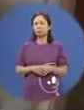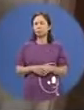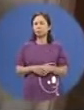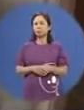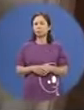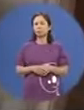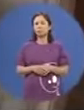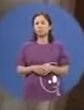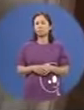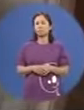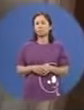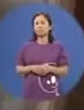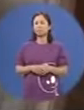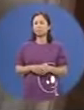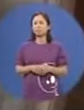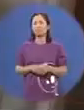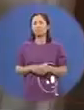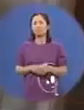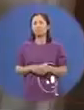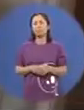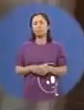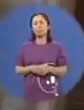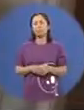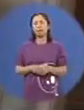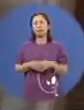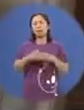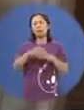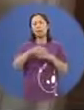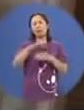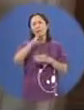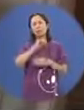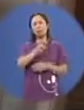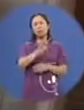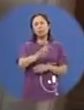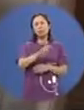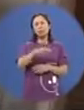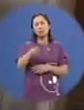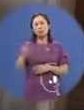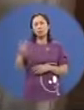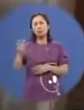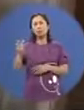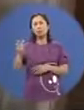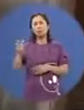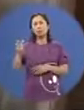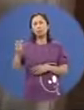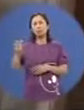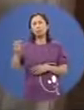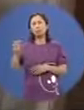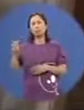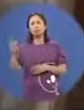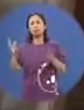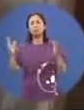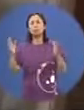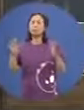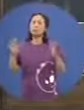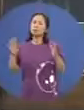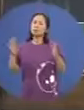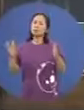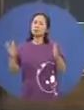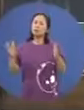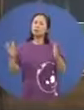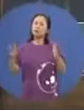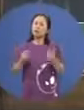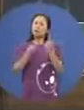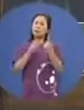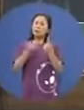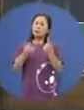考えますかね、はい、30歳から34歳ぐらいで昭和57年ぐらいだとね 1.99 と2人ぐらいいたんですね、はい、で現